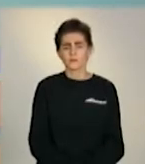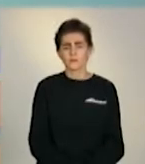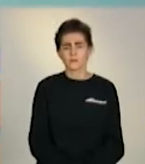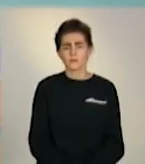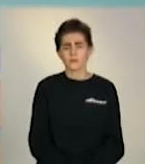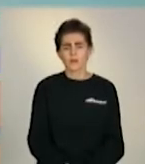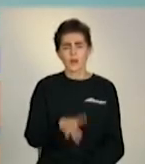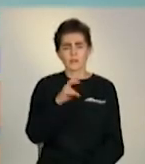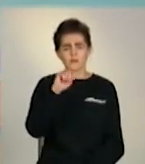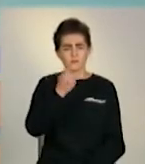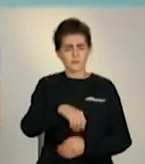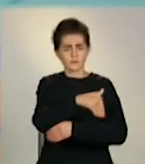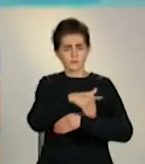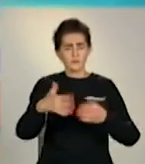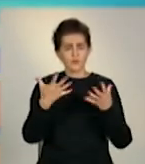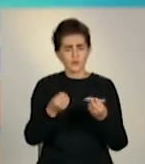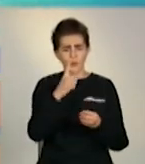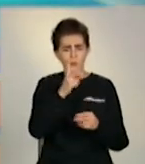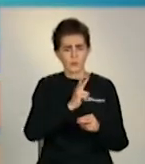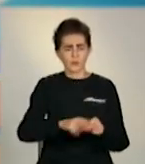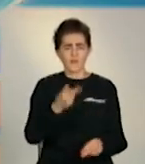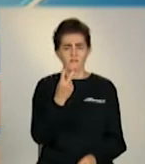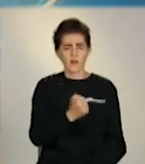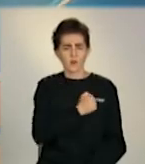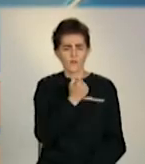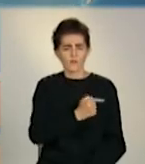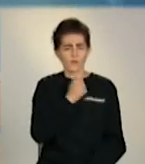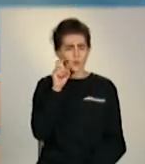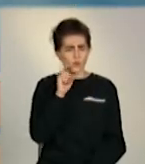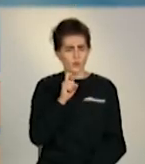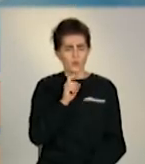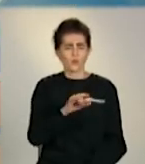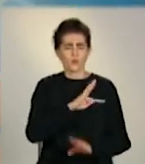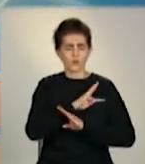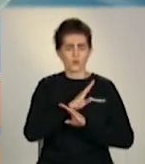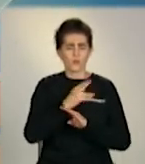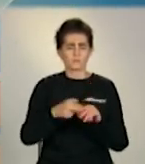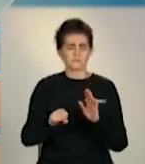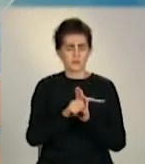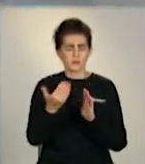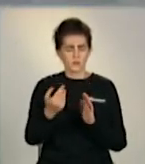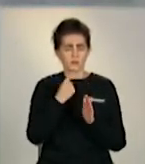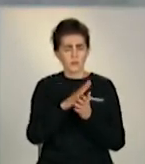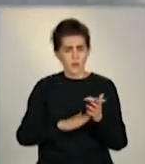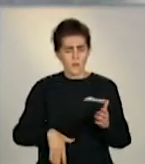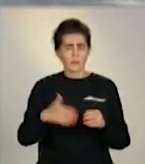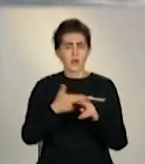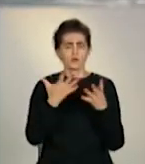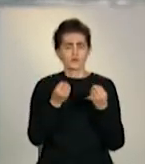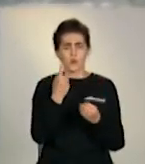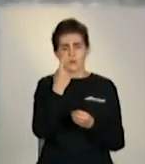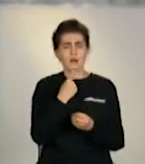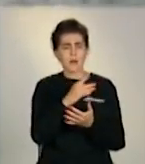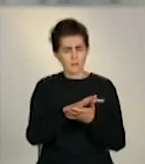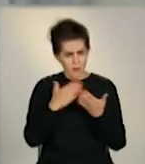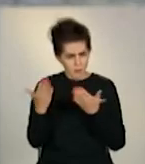На передовій знову втрати. 2 українських захисників загинули від кулі ворожого снайпера. Ще одного бійця поранено.